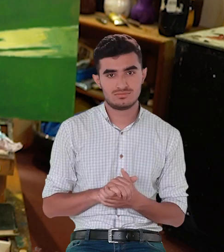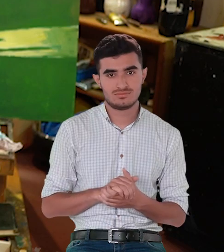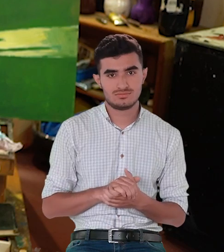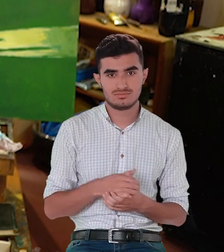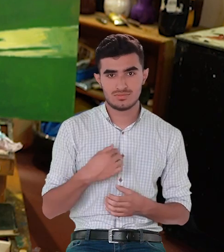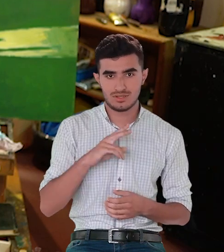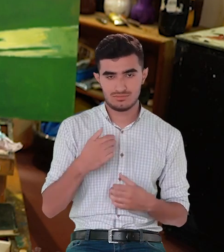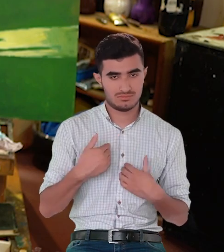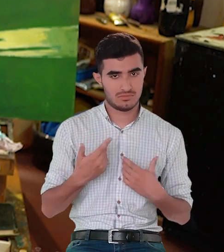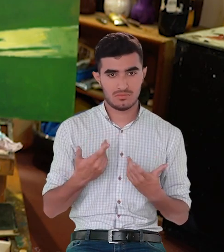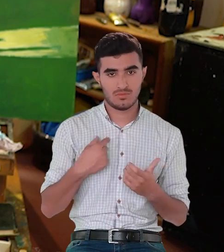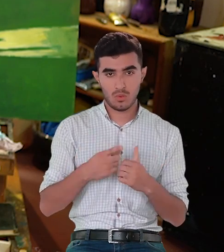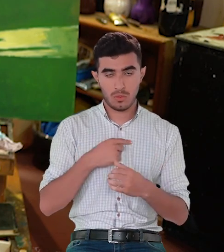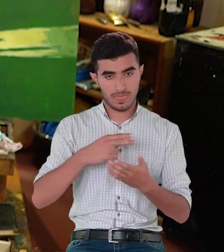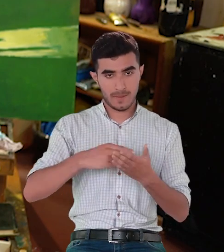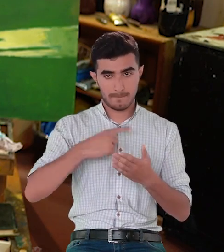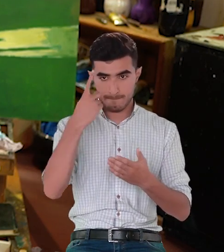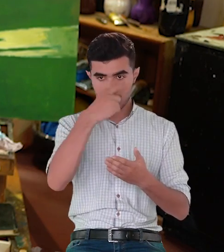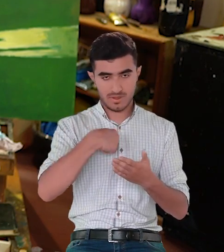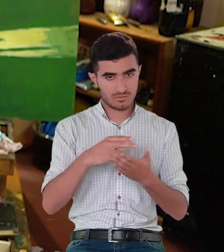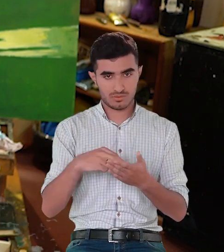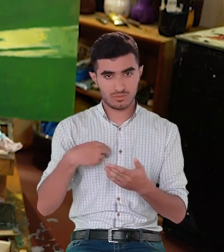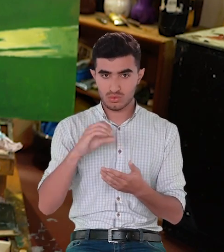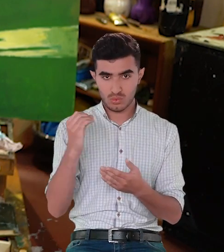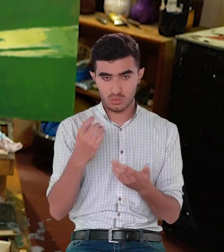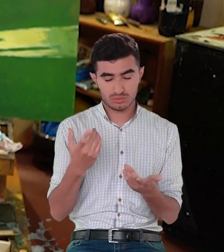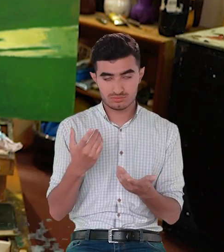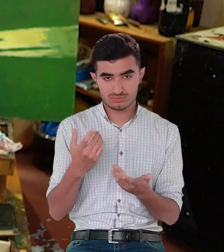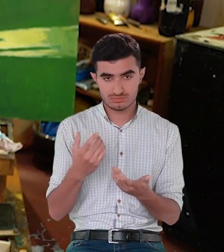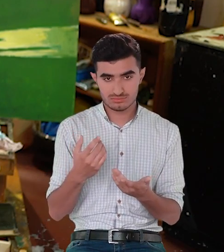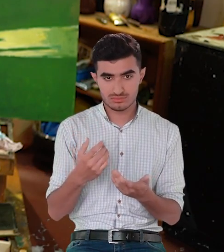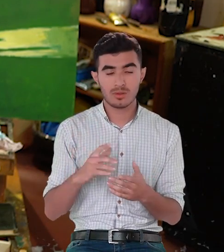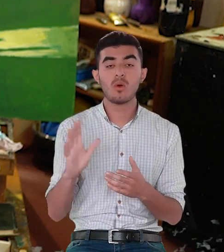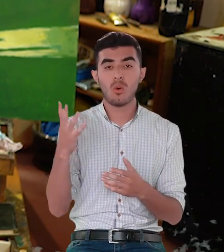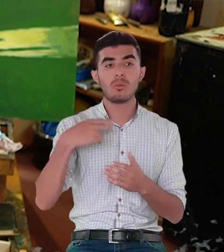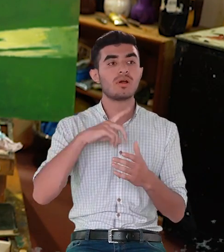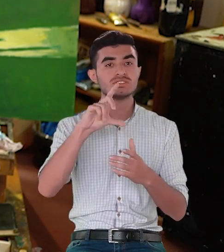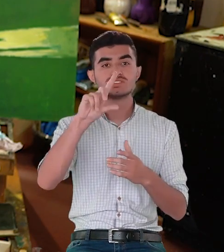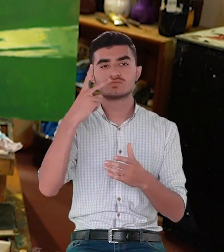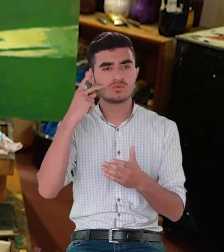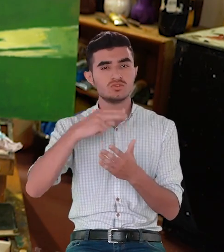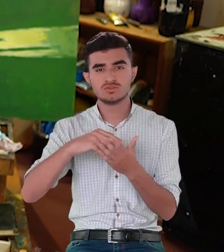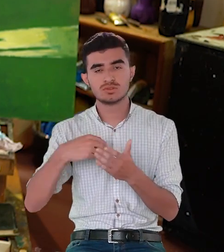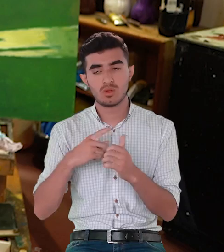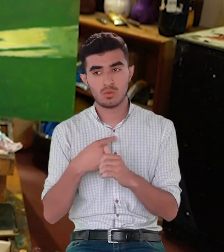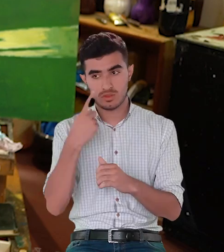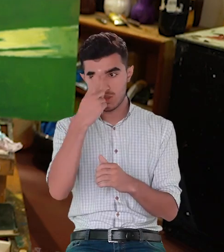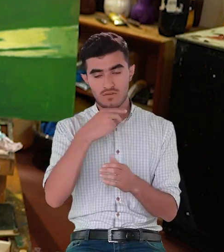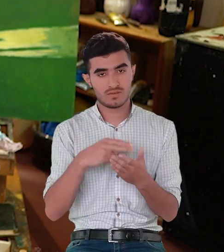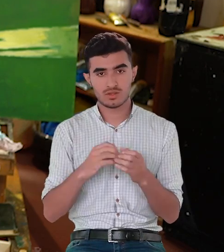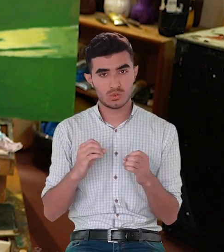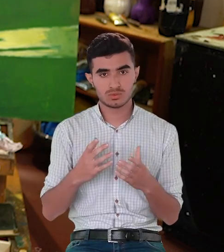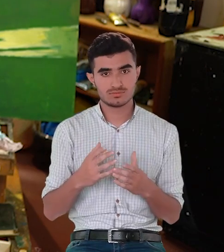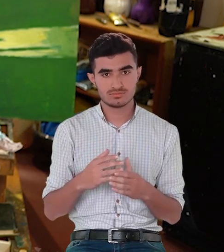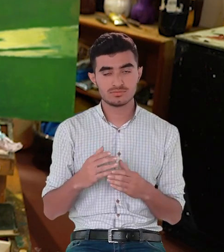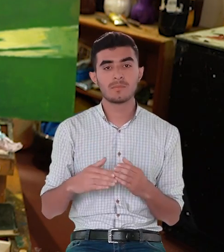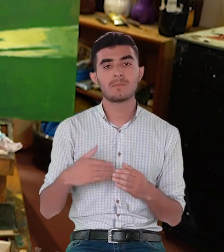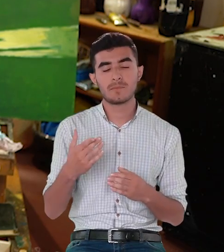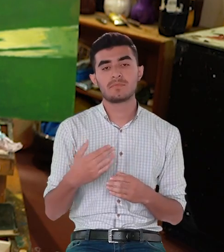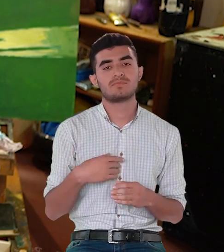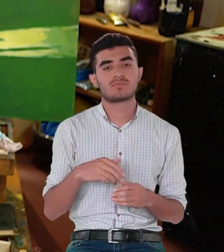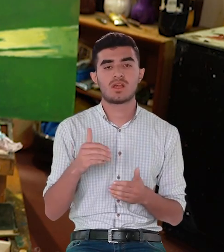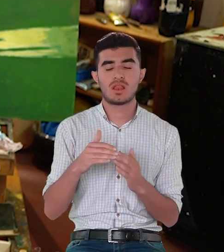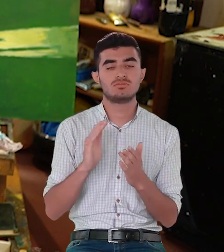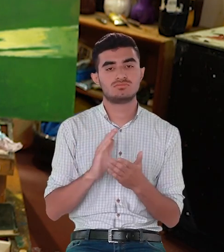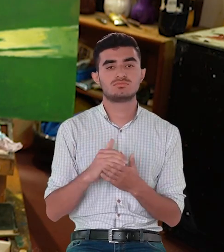پاس کوئی نہیں تھی. تو کہنے لگے گا اچھا ہم آپ کی جگہ رکھ دے دی، آپ دیکھ لیں، آپ کی جگہ نام بھی لگا دیا ہے